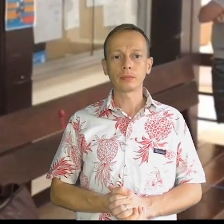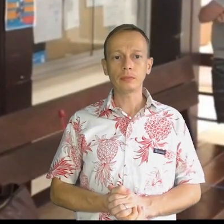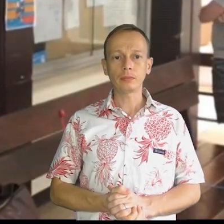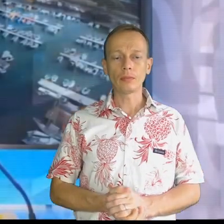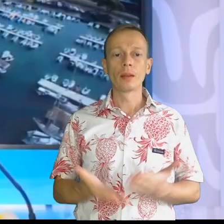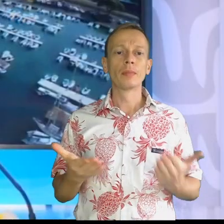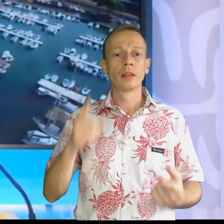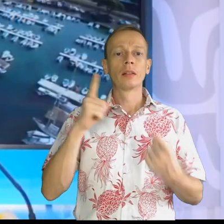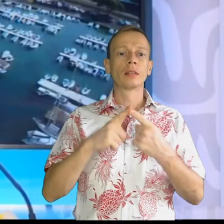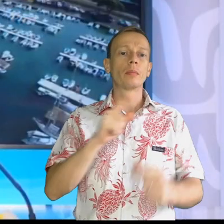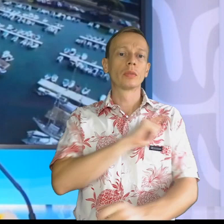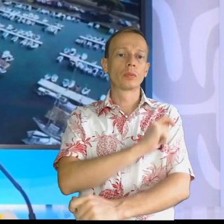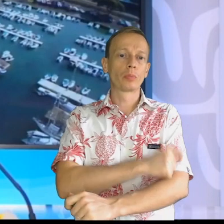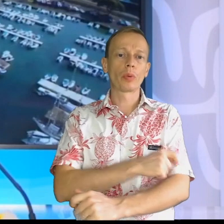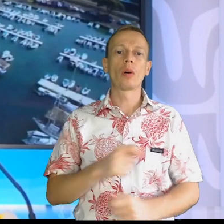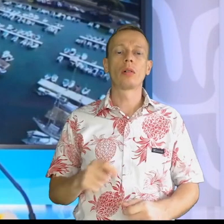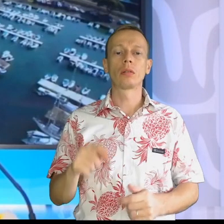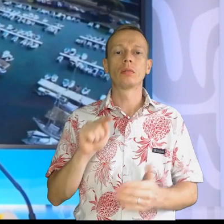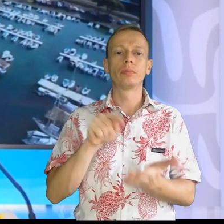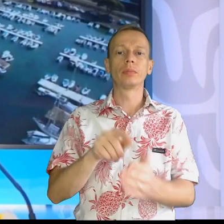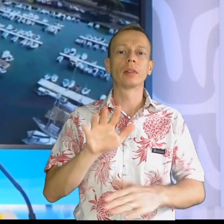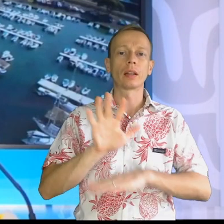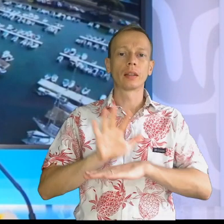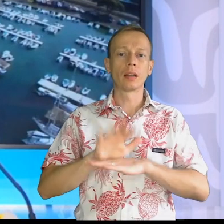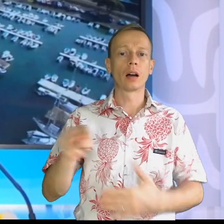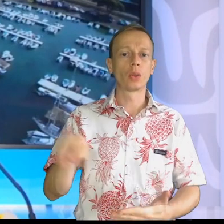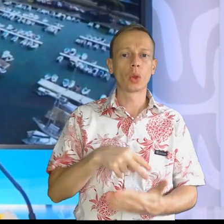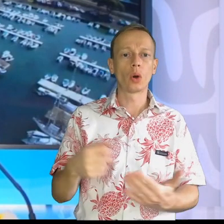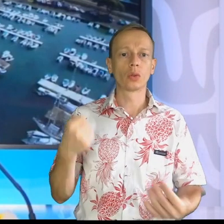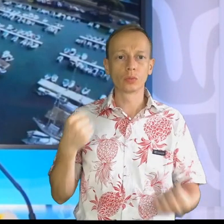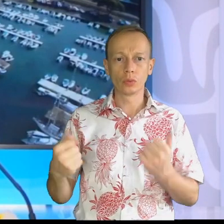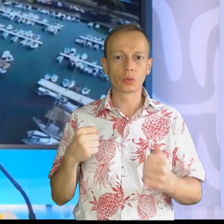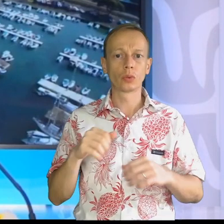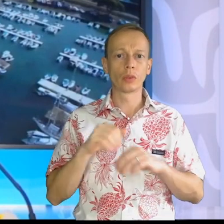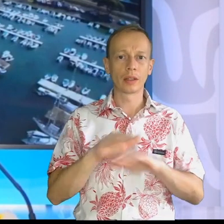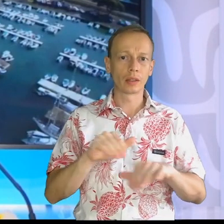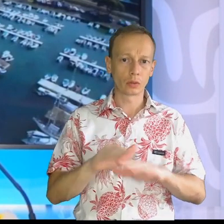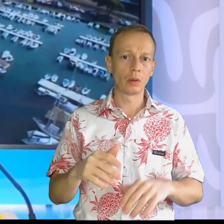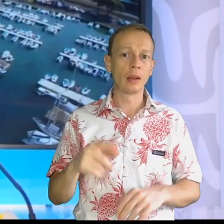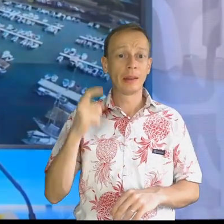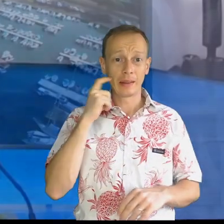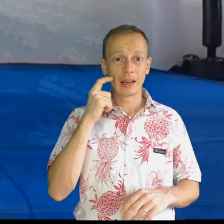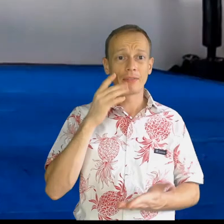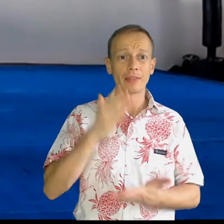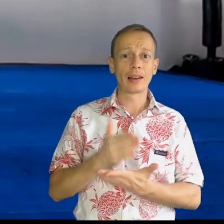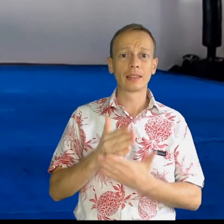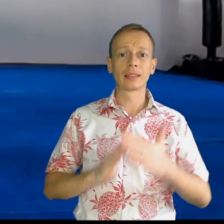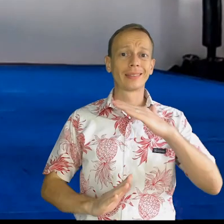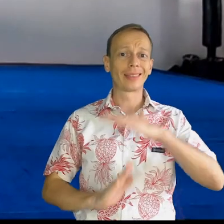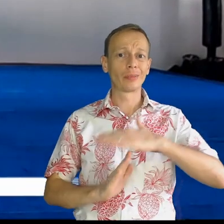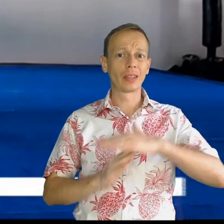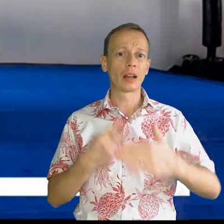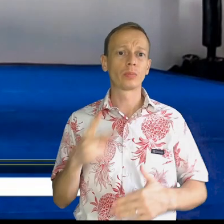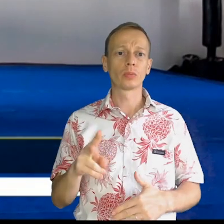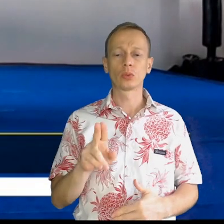faisais. Du sport à présent à Raiatea, de la danse, de la musculation ou encore de la natation. Les